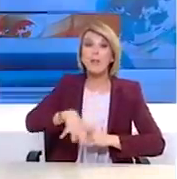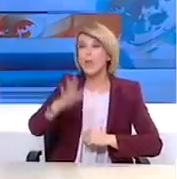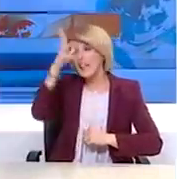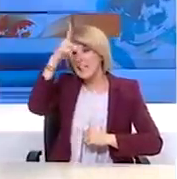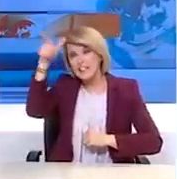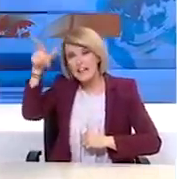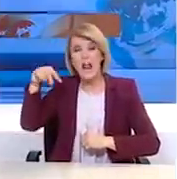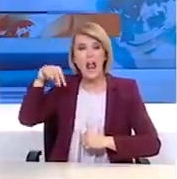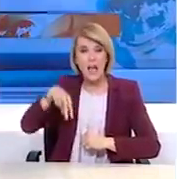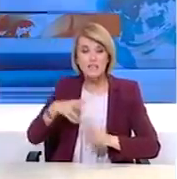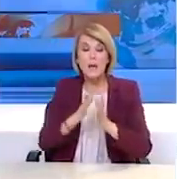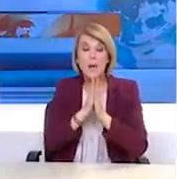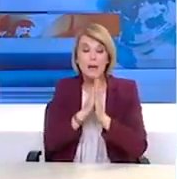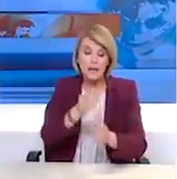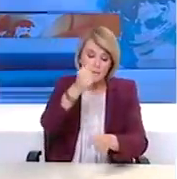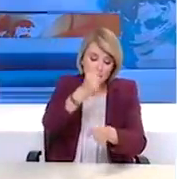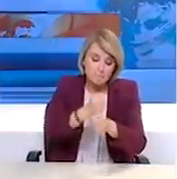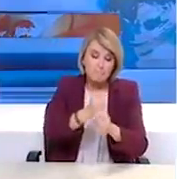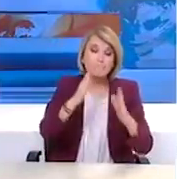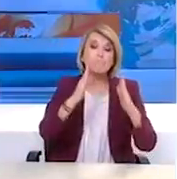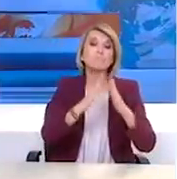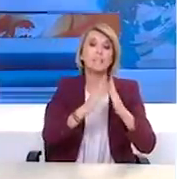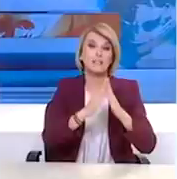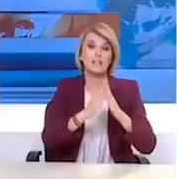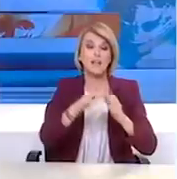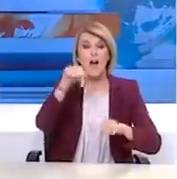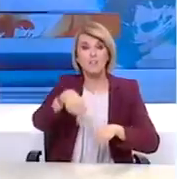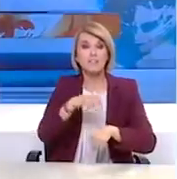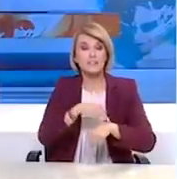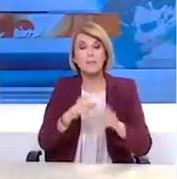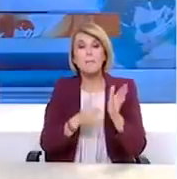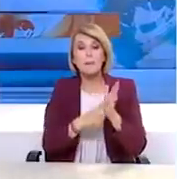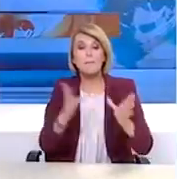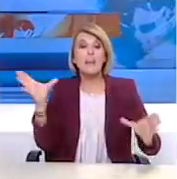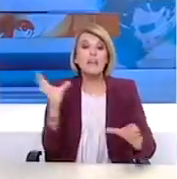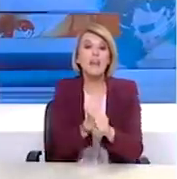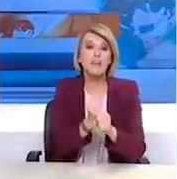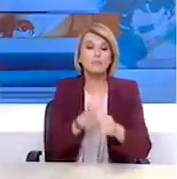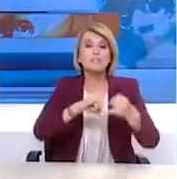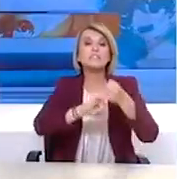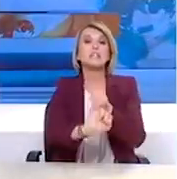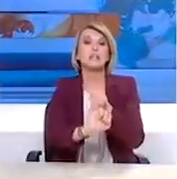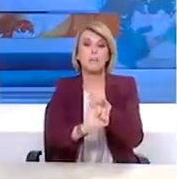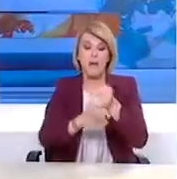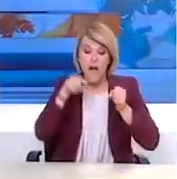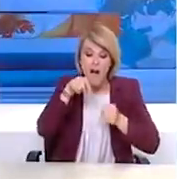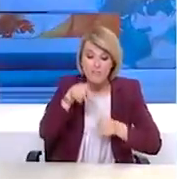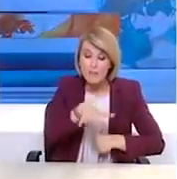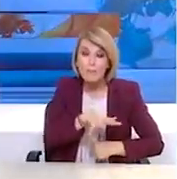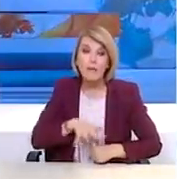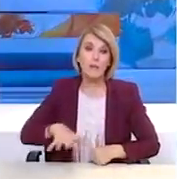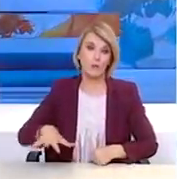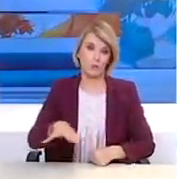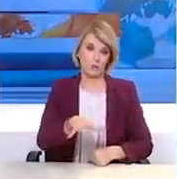κάθε άσκοπη μετακίνηση. Είναι ένα στοίχημα που πρέπει να το κερδίσουμε στην ευρύτερη περιοχή. Θέλω να συμπληρώσω, διότι λίγο